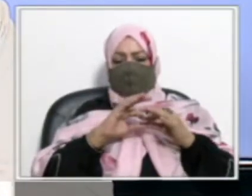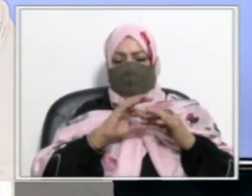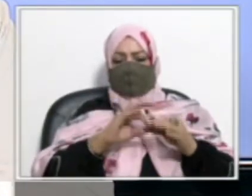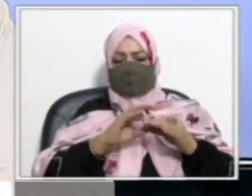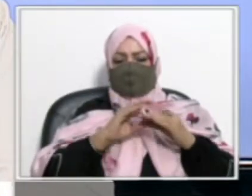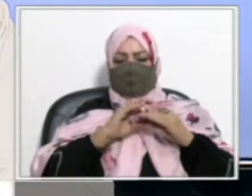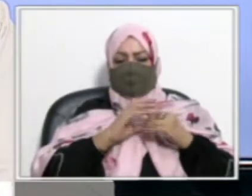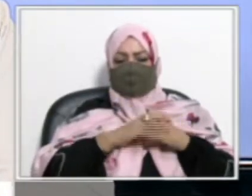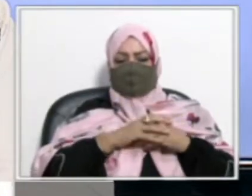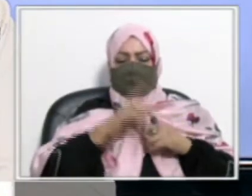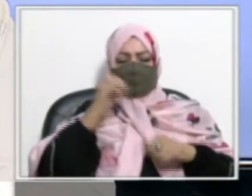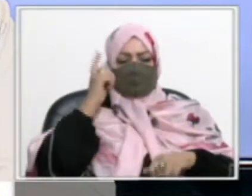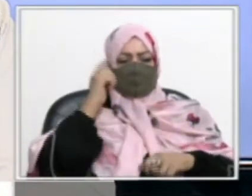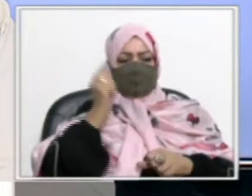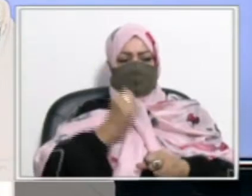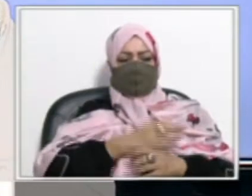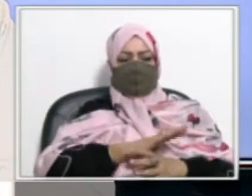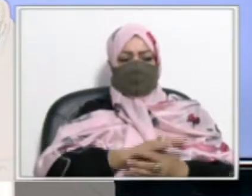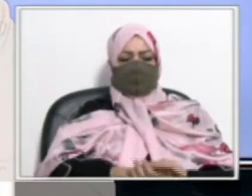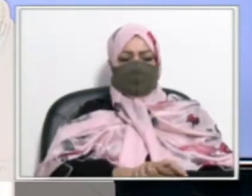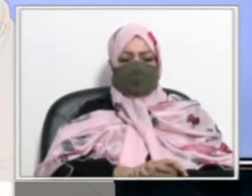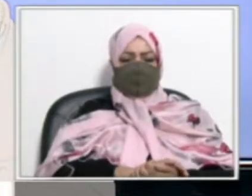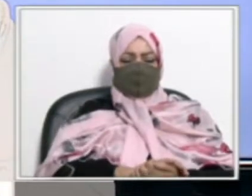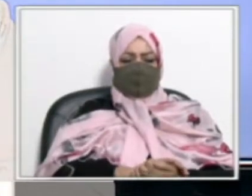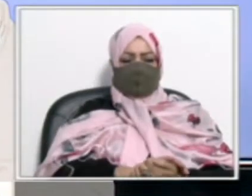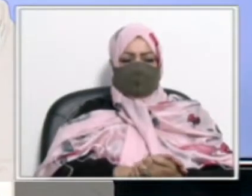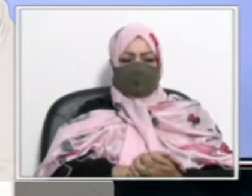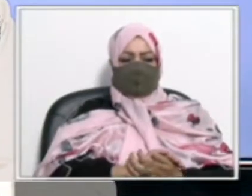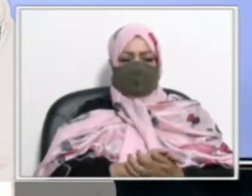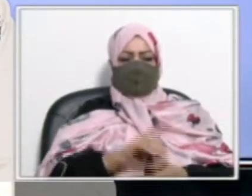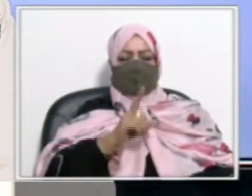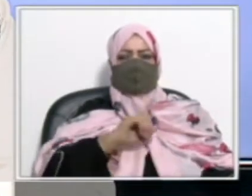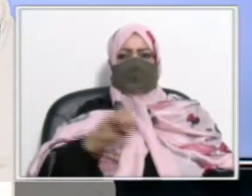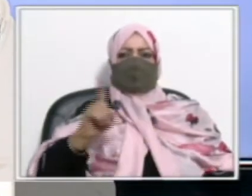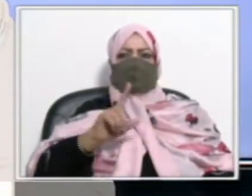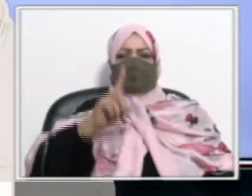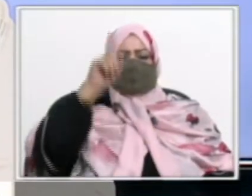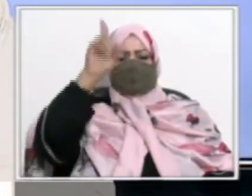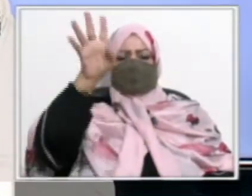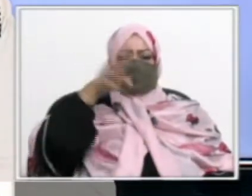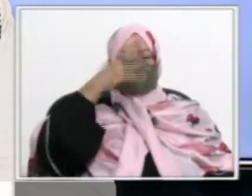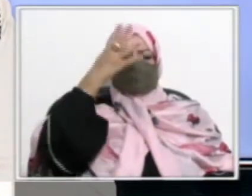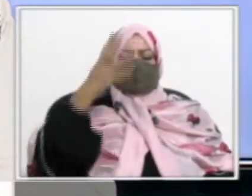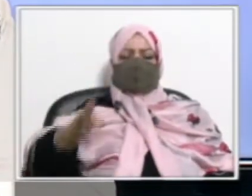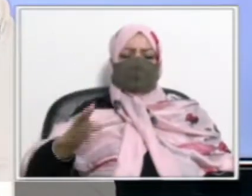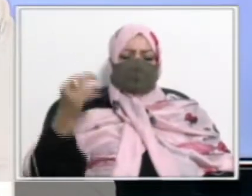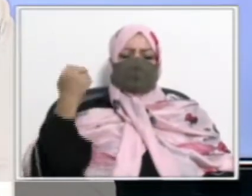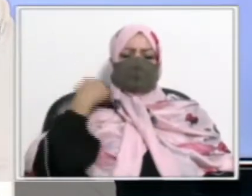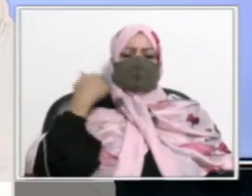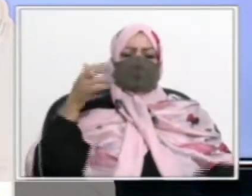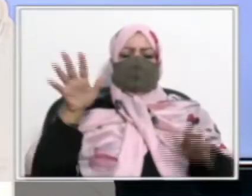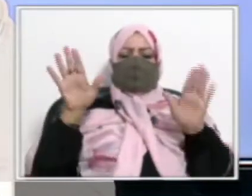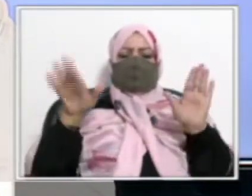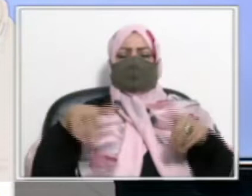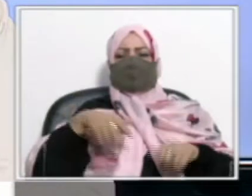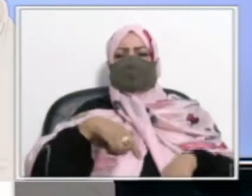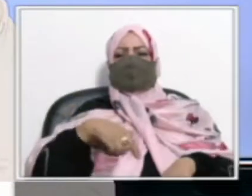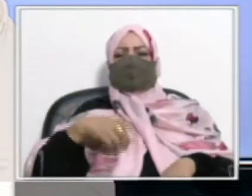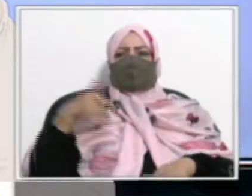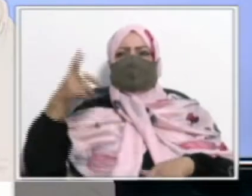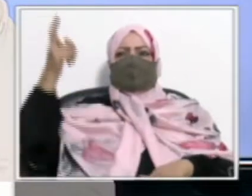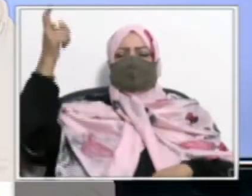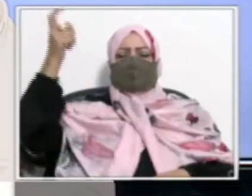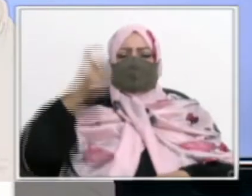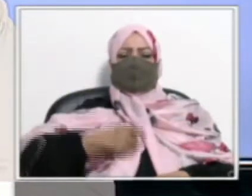الكرام ولا الرسل هذا من الربا البين الصراح الذي لا خلاف فيه يا اخي وكيف نقول لك حاجه شيخ معلش